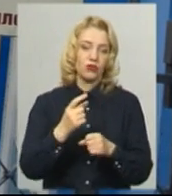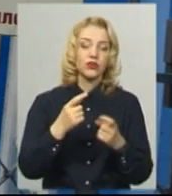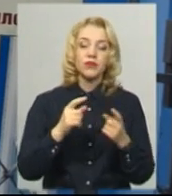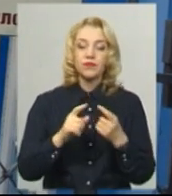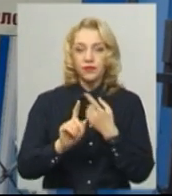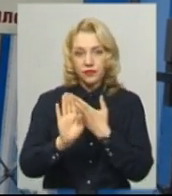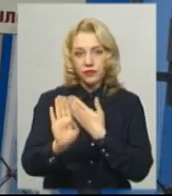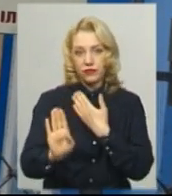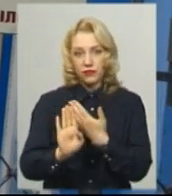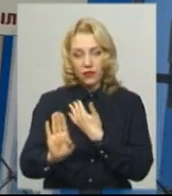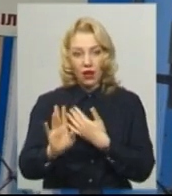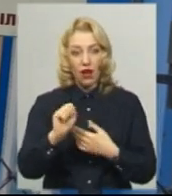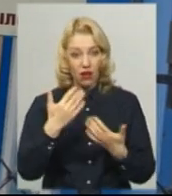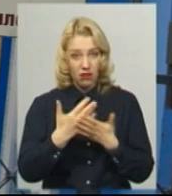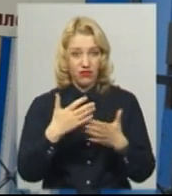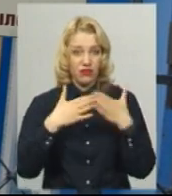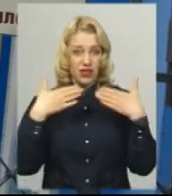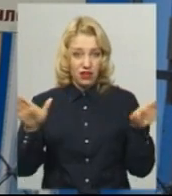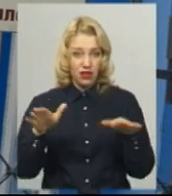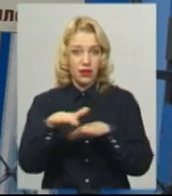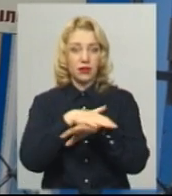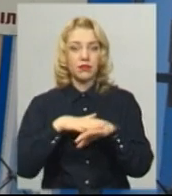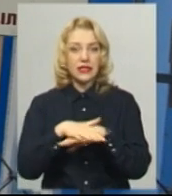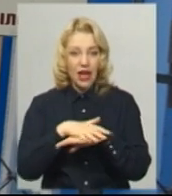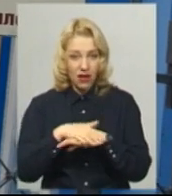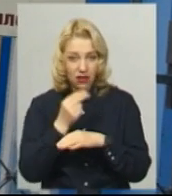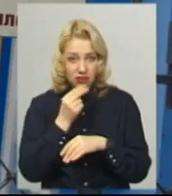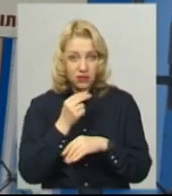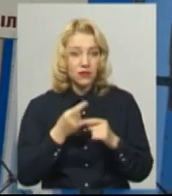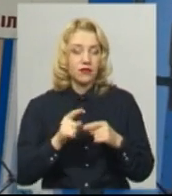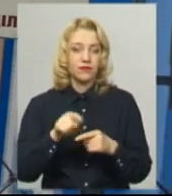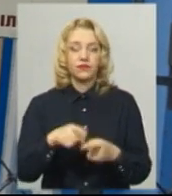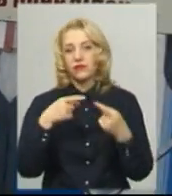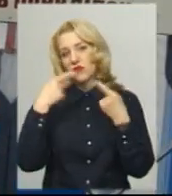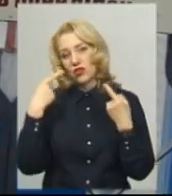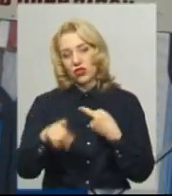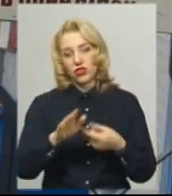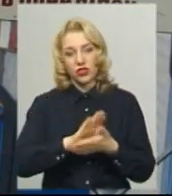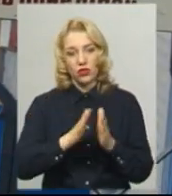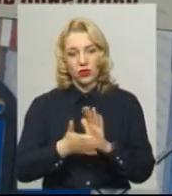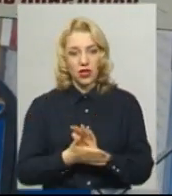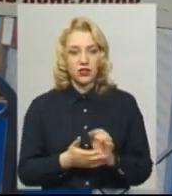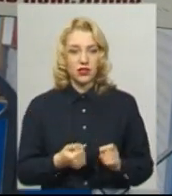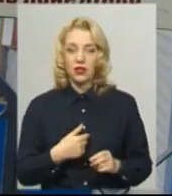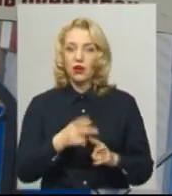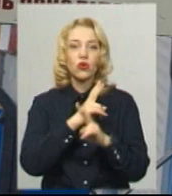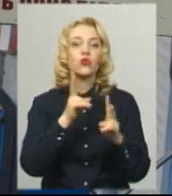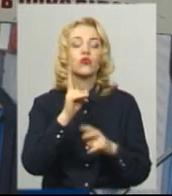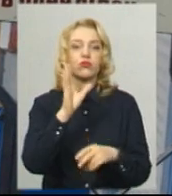А буде відкритий базар, це вже буде зовсім друга ситуація. Ніхто його не проконтролює.